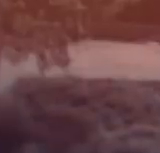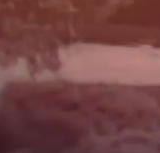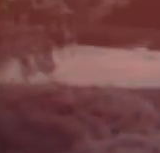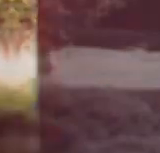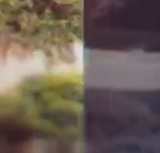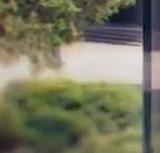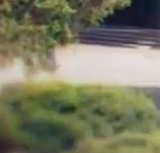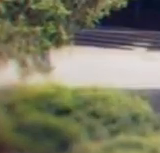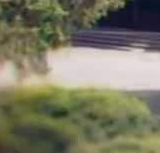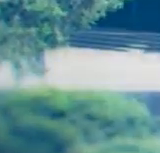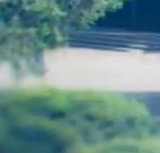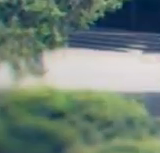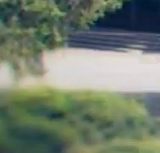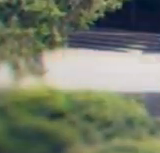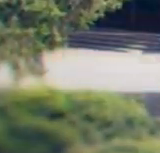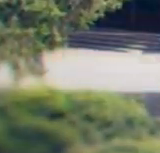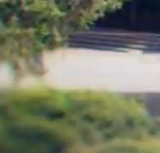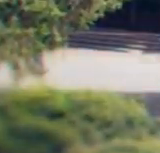ምንድን ነው?